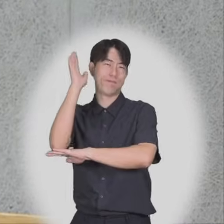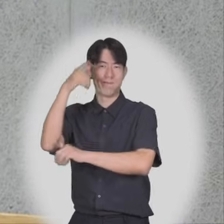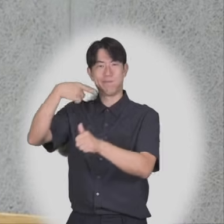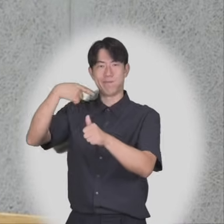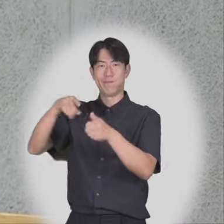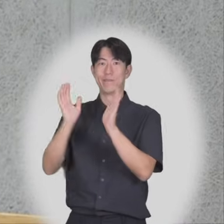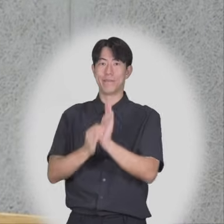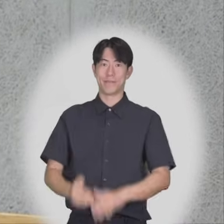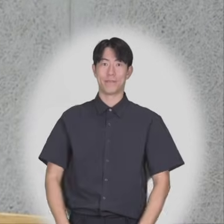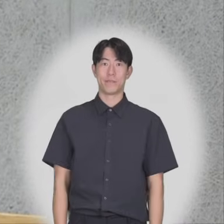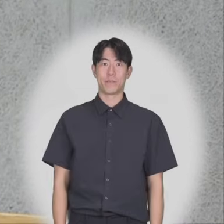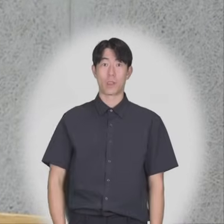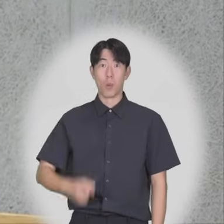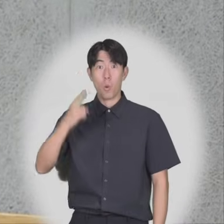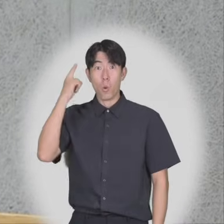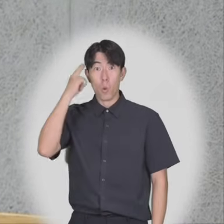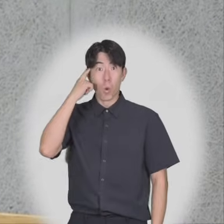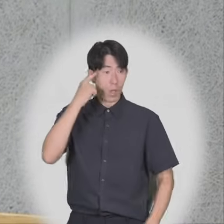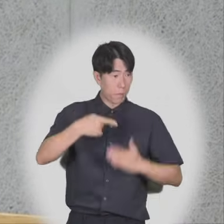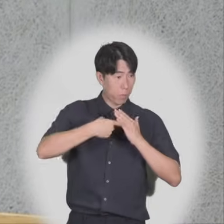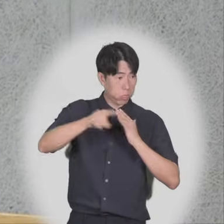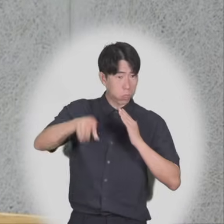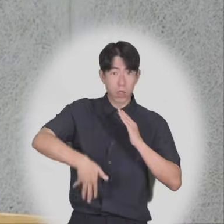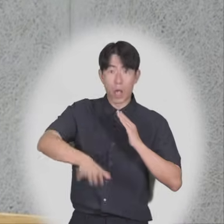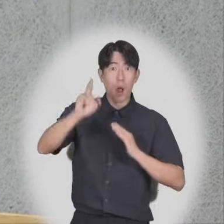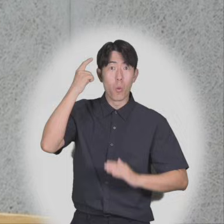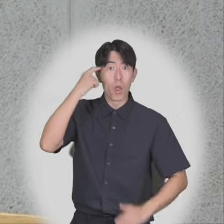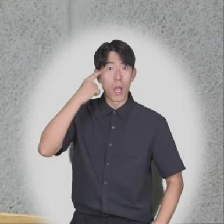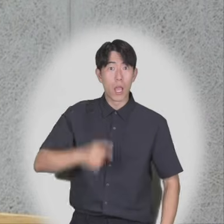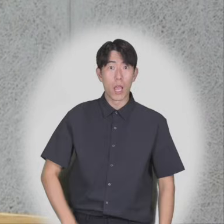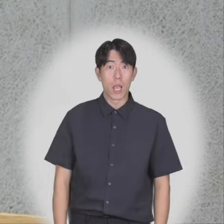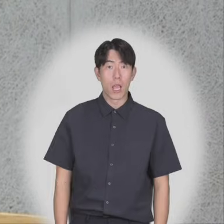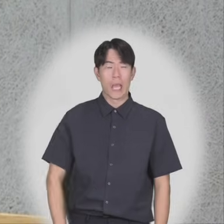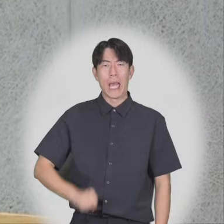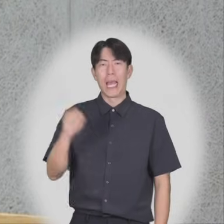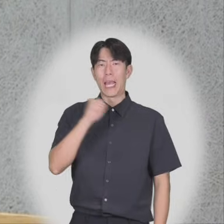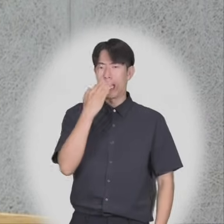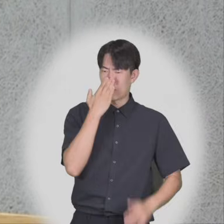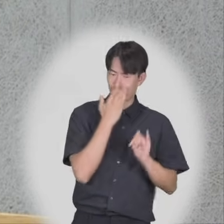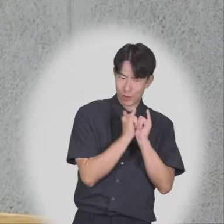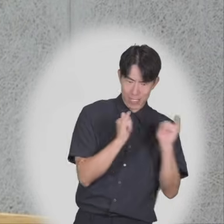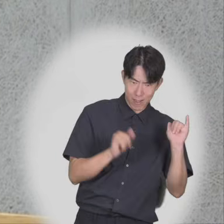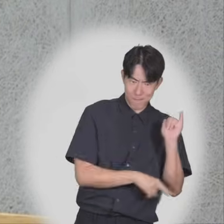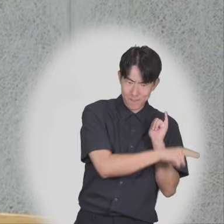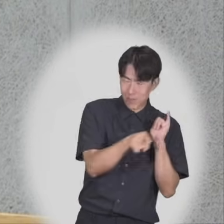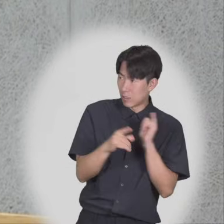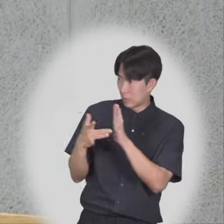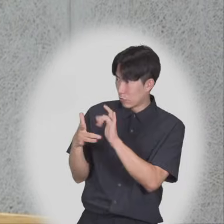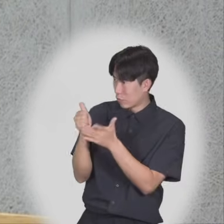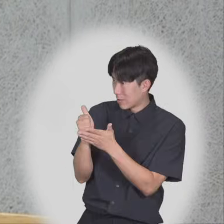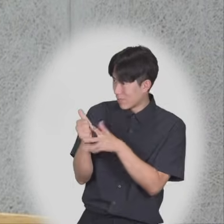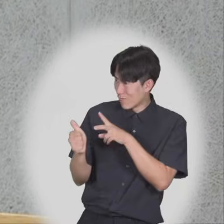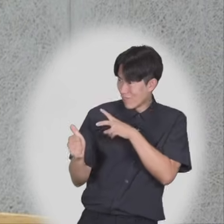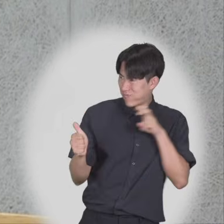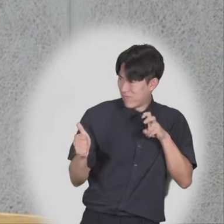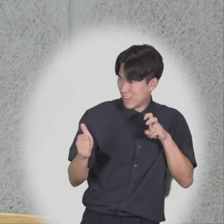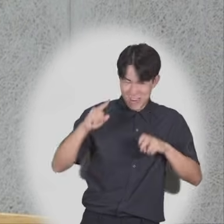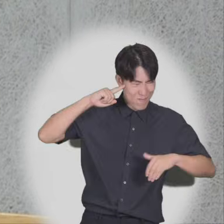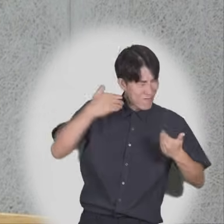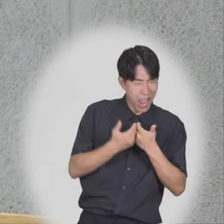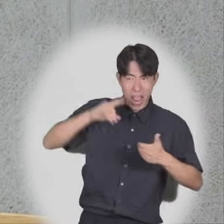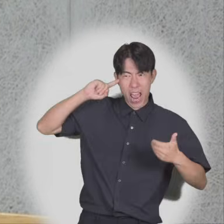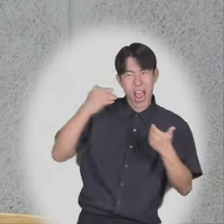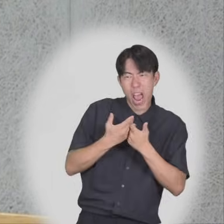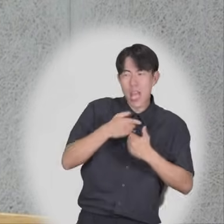말씀을 가르치셨어요. 왜냐하면은 그 유대인들이 이제 예수님에 대한 노골적인 그